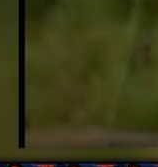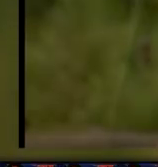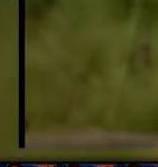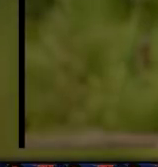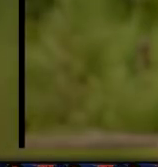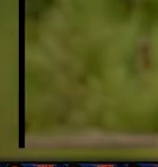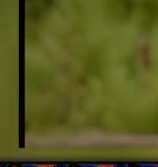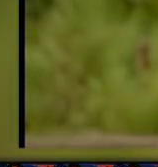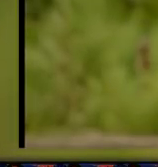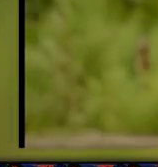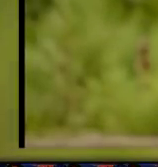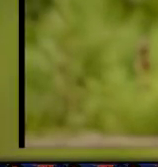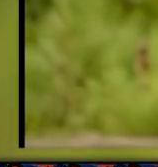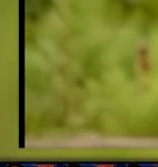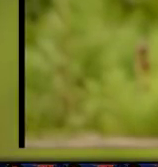አልወጣም